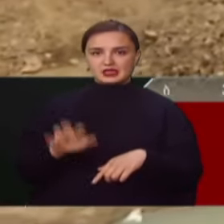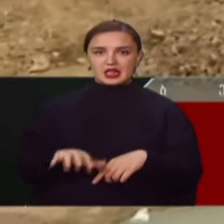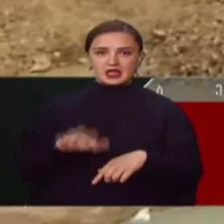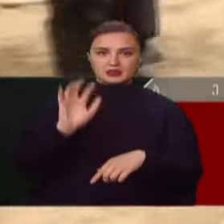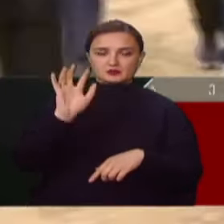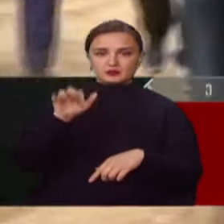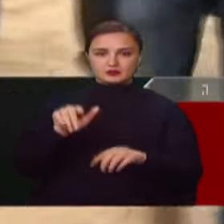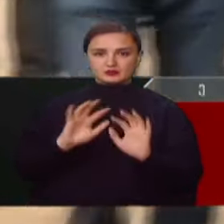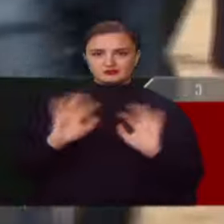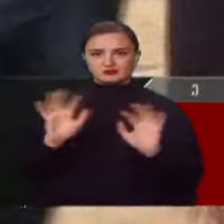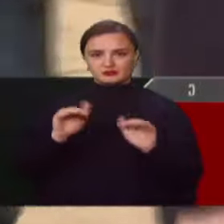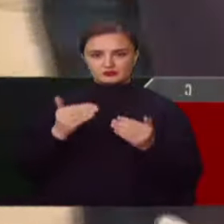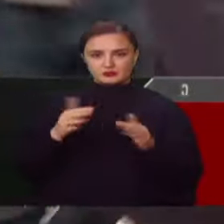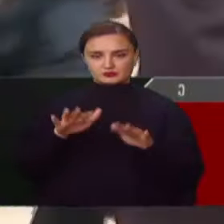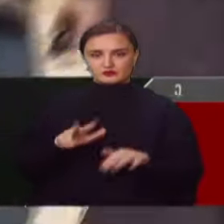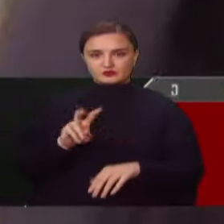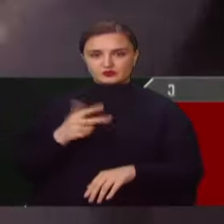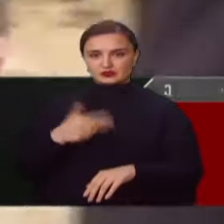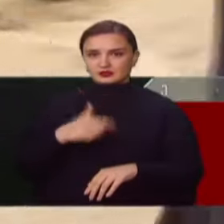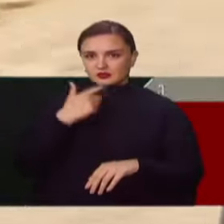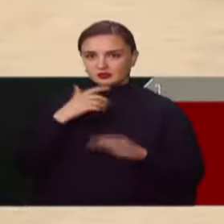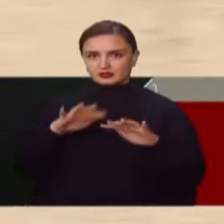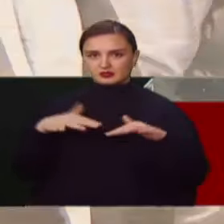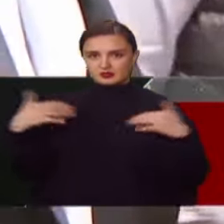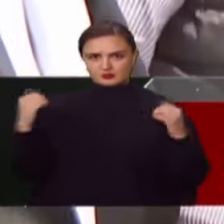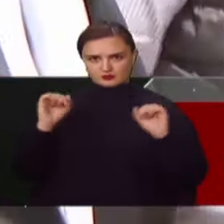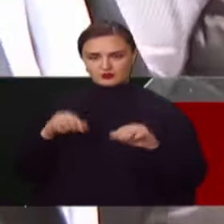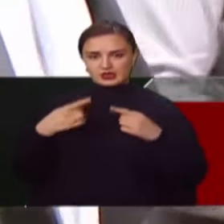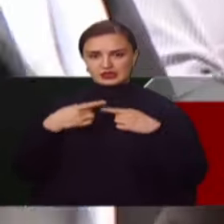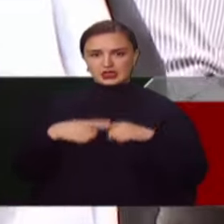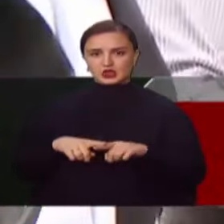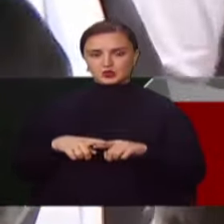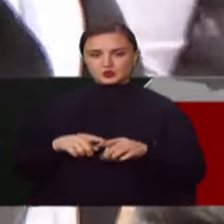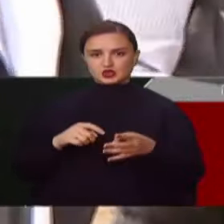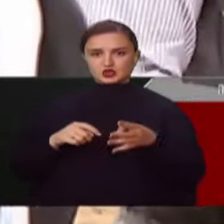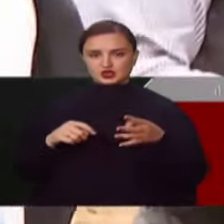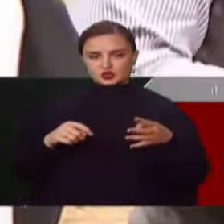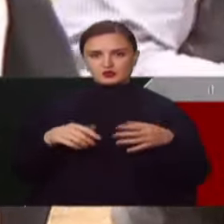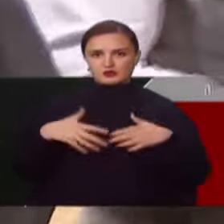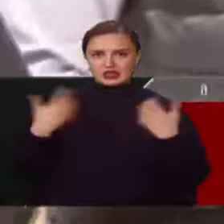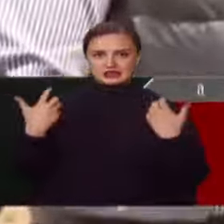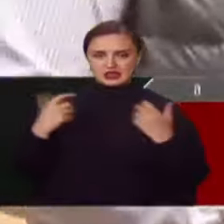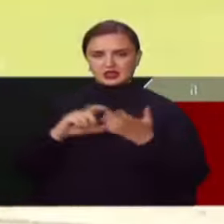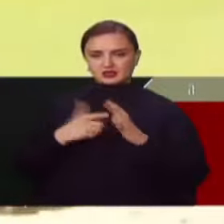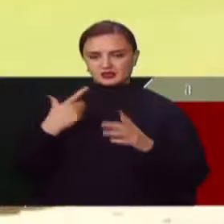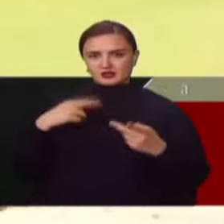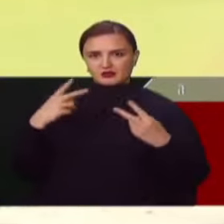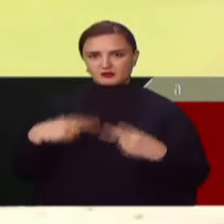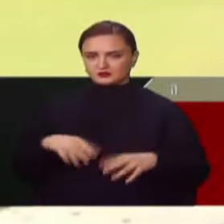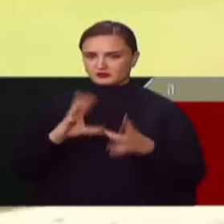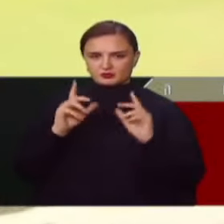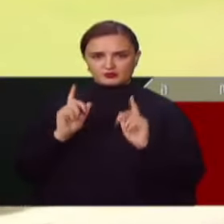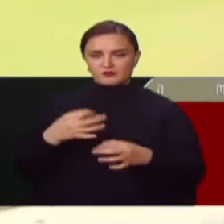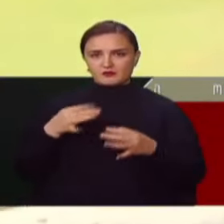და პადელის მოედნებს. 230 მაყურებელზე გათვლილ ტრიბუნას, ტექნიკურ შენობას, გასახდელებითა და სხვა საჭირო სივრცეებით